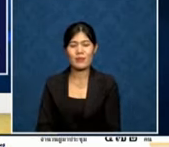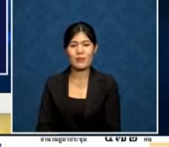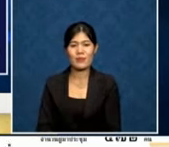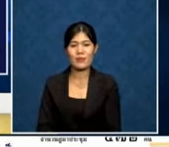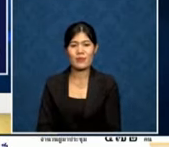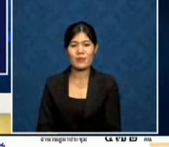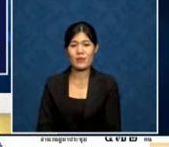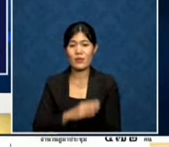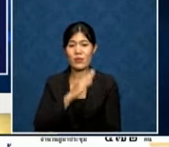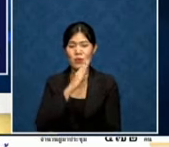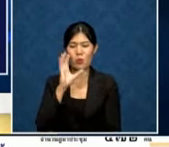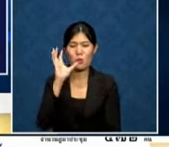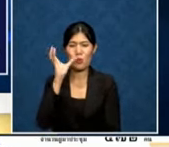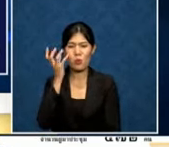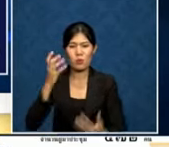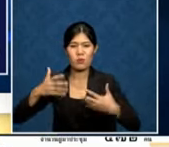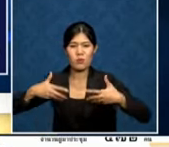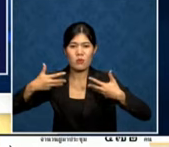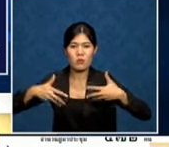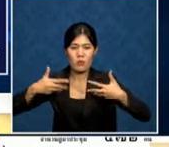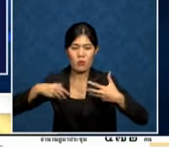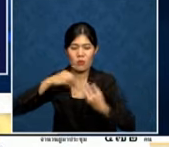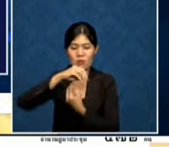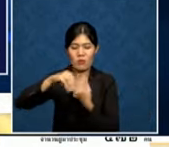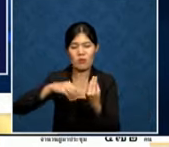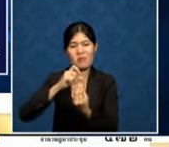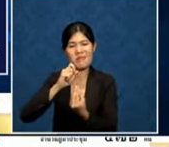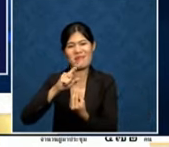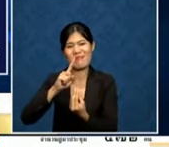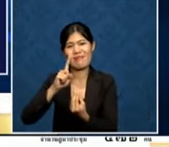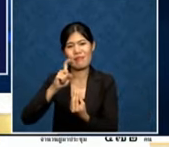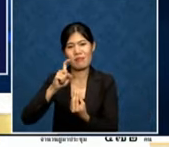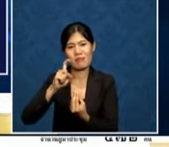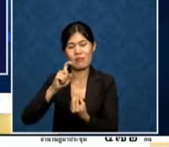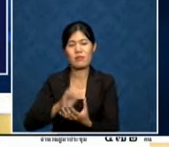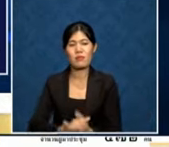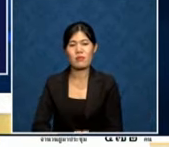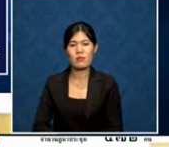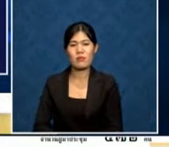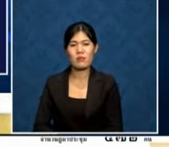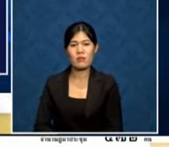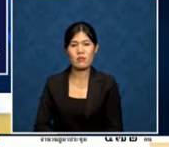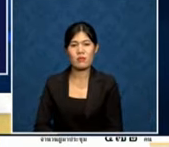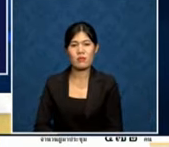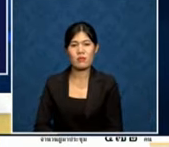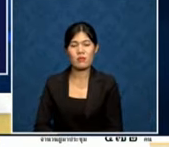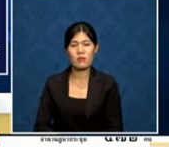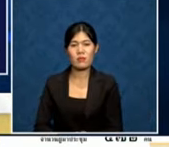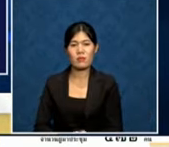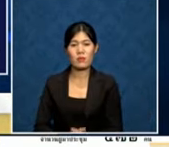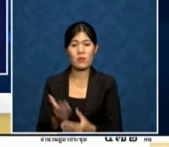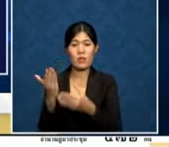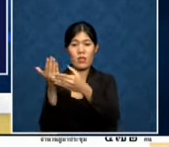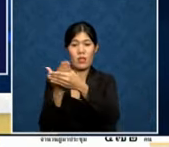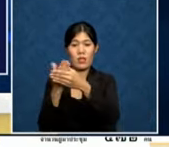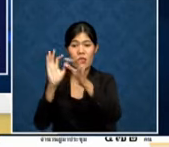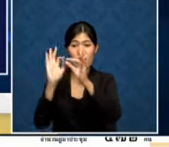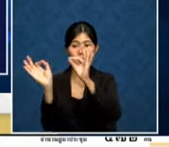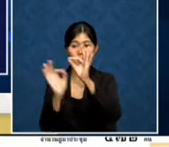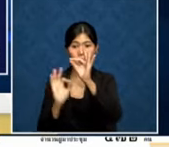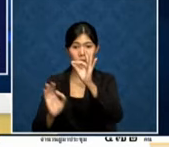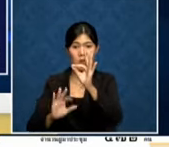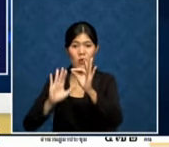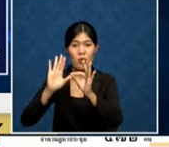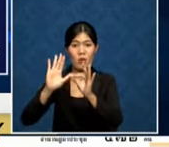ยิ่งโลกร้อนขึ้นเท่าไหร่เศรษฐกิจไทยยิ่งเสียหายมากขึ้นเท่านั้นครับมีรายงานครับจากสถาบันชื่อว่าสวิฟครับเป็น